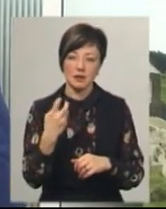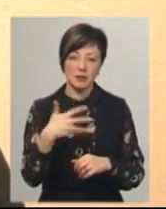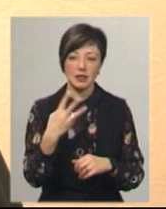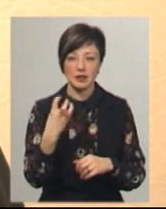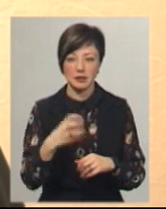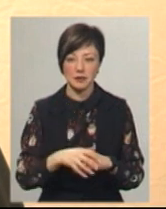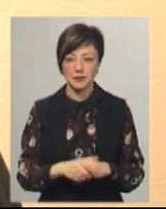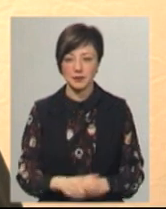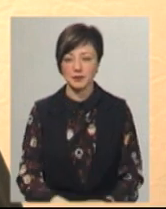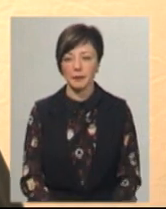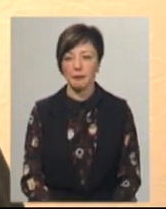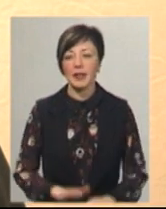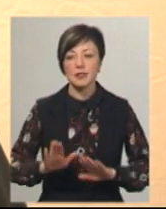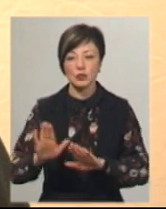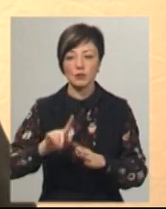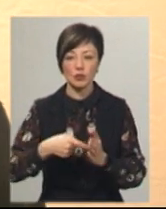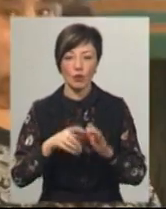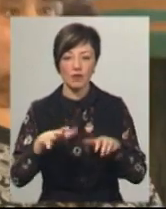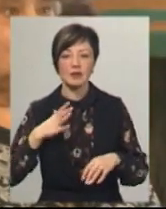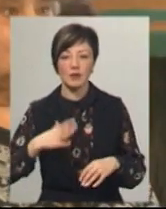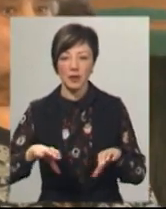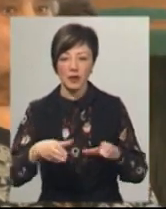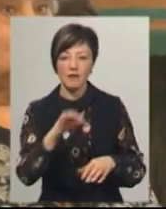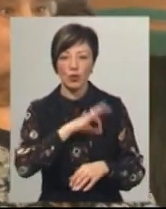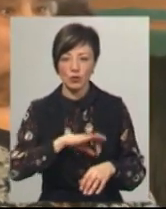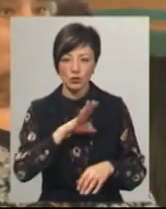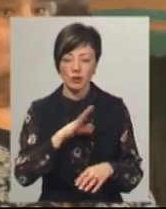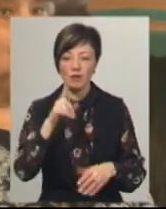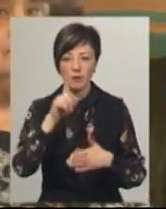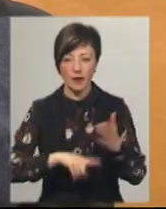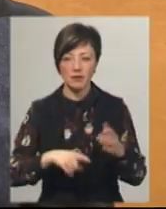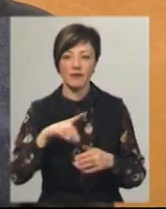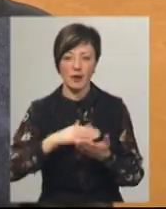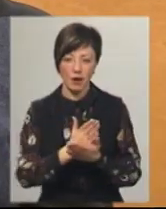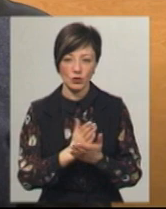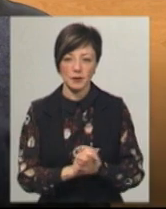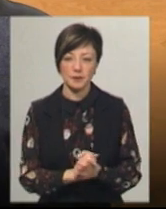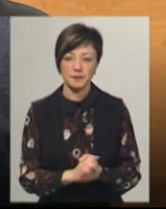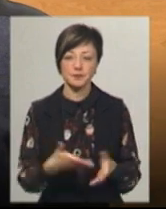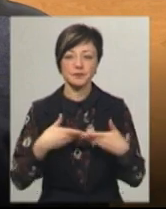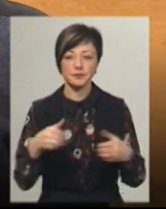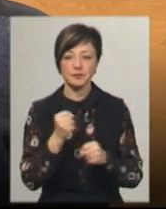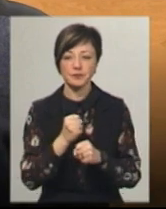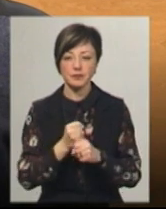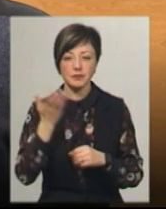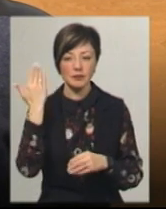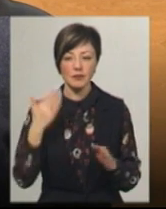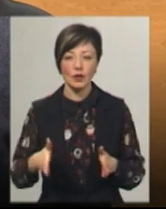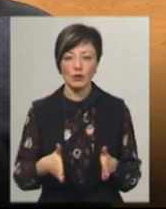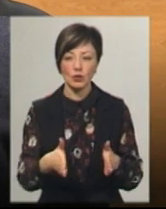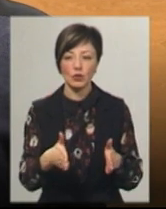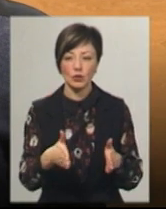250-300 гривень. Сергій Бабій каже, плитка витривала, таку вже використовували і переконалися в її якості. Ми зробили колись дорогу